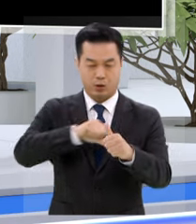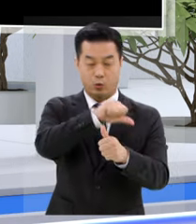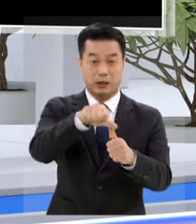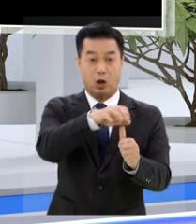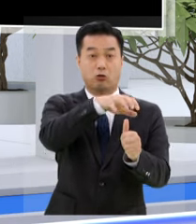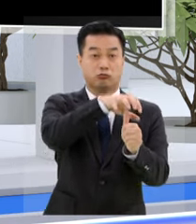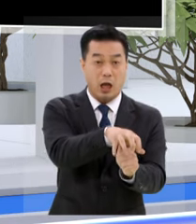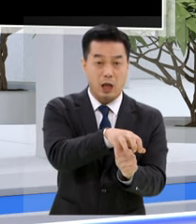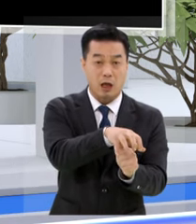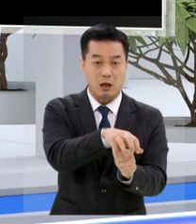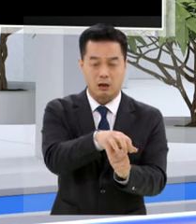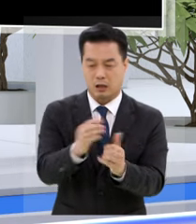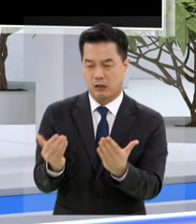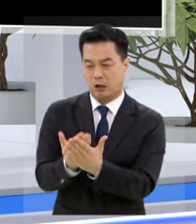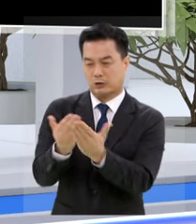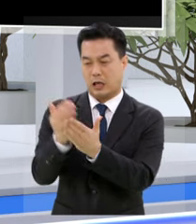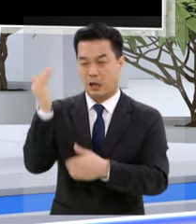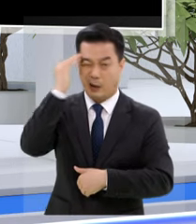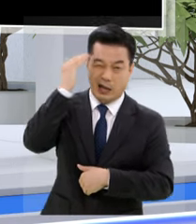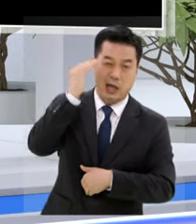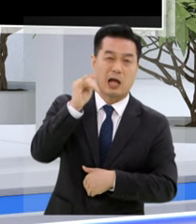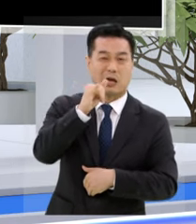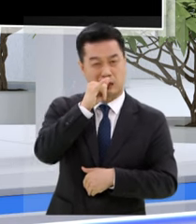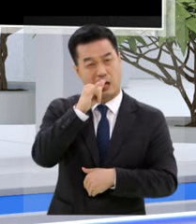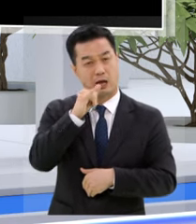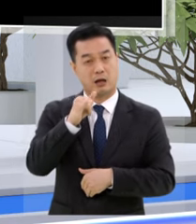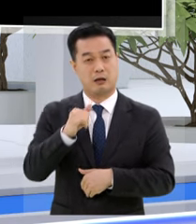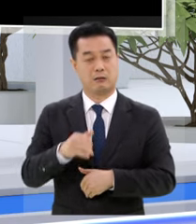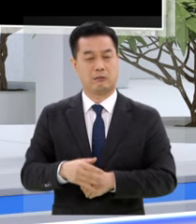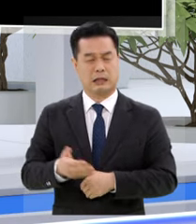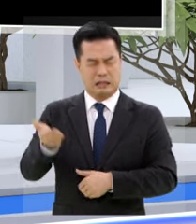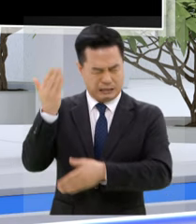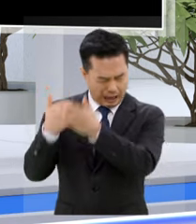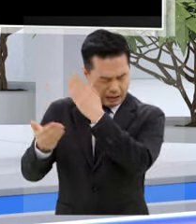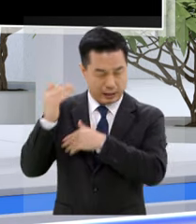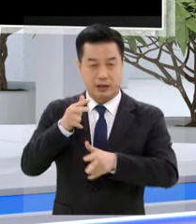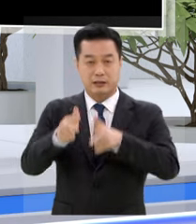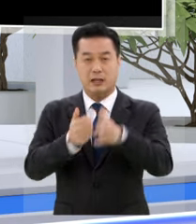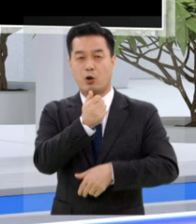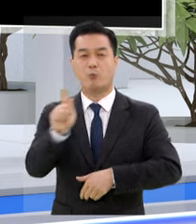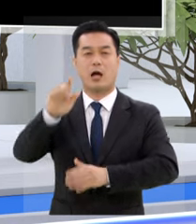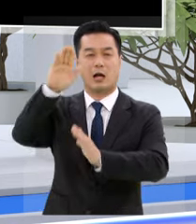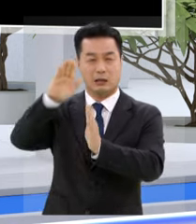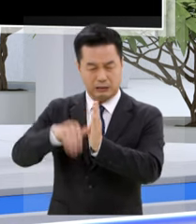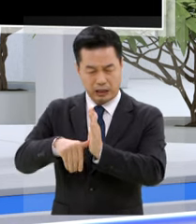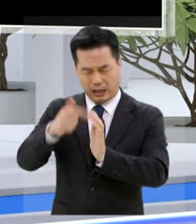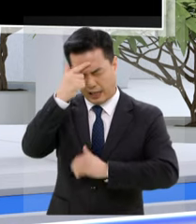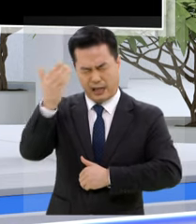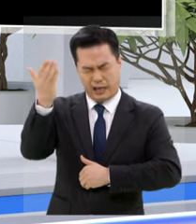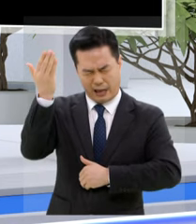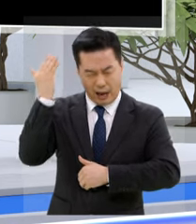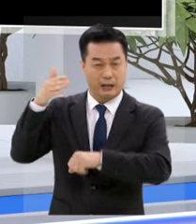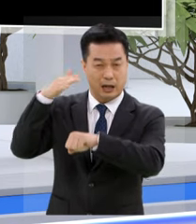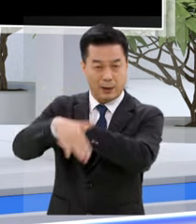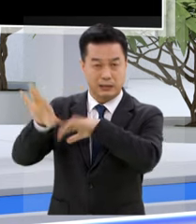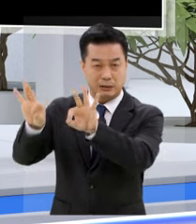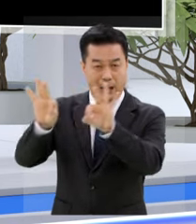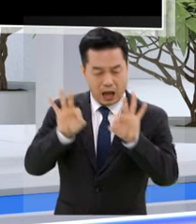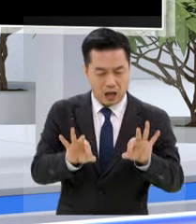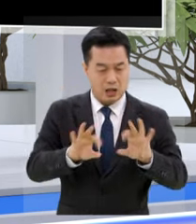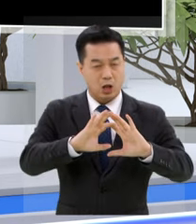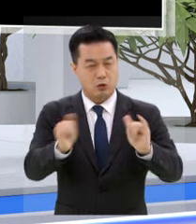제고 성장에 방해가 된다는 산업화 시대에나 통하는 낡은 패러다임을 끌어들여 국민을